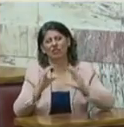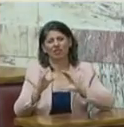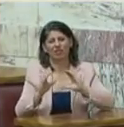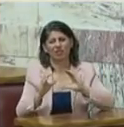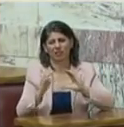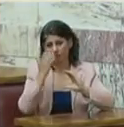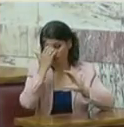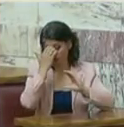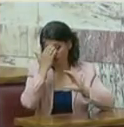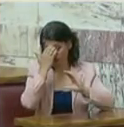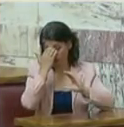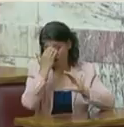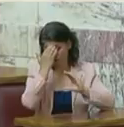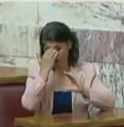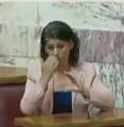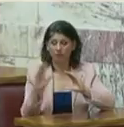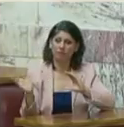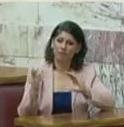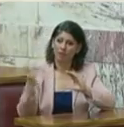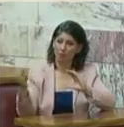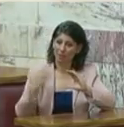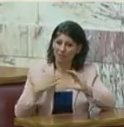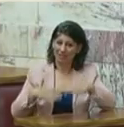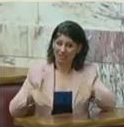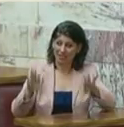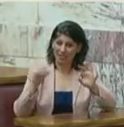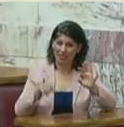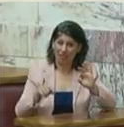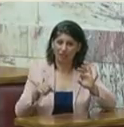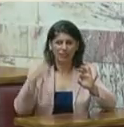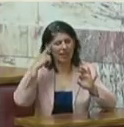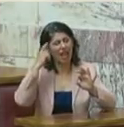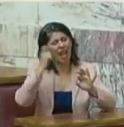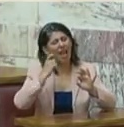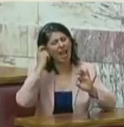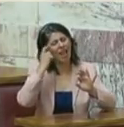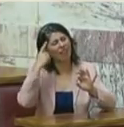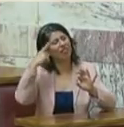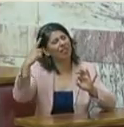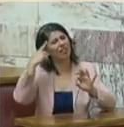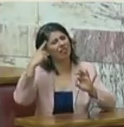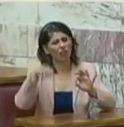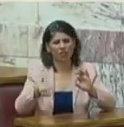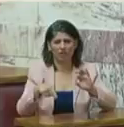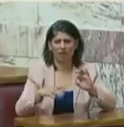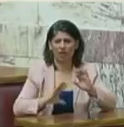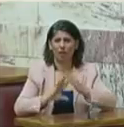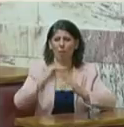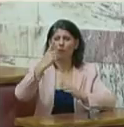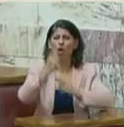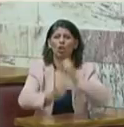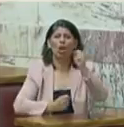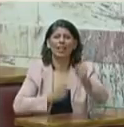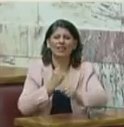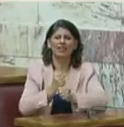λιτορείτε. Και αφού μας είπατε στην αρχή ότι είναι μια έκθεση ιδεών, ότι είναι για πρωτοετής